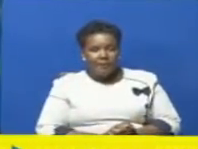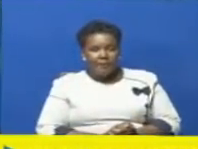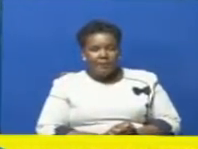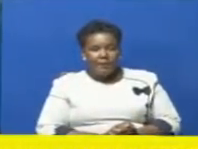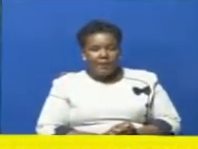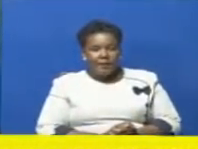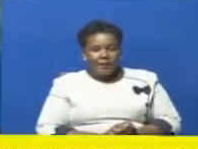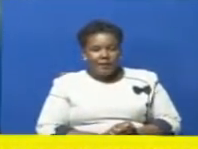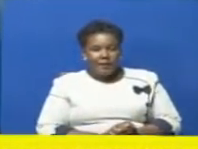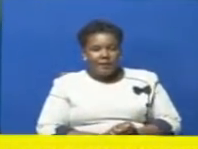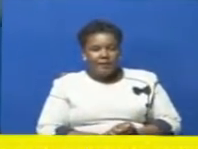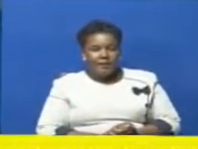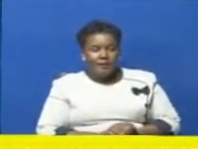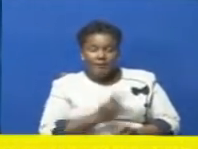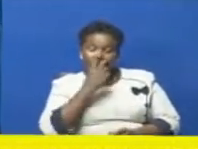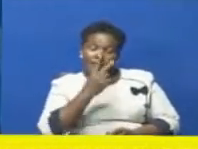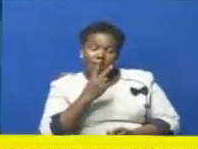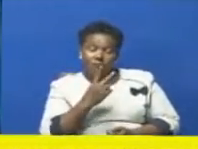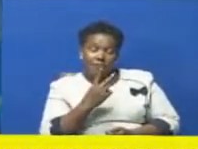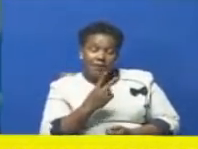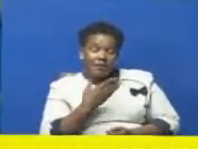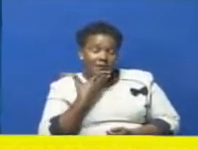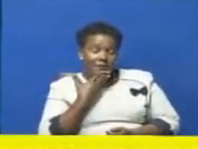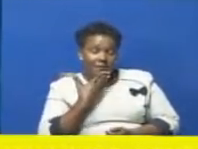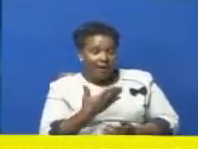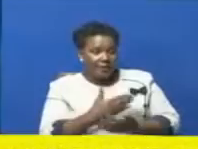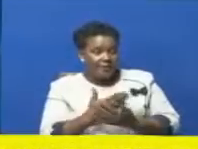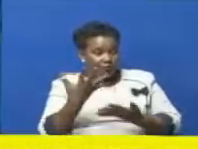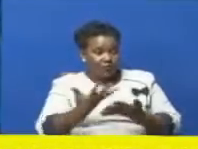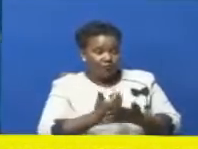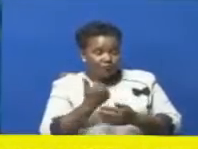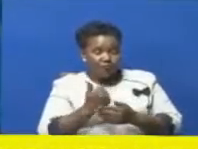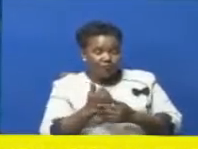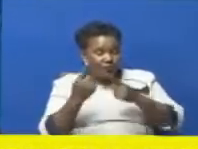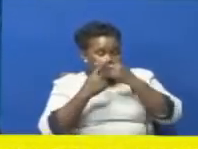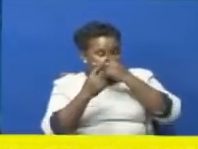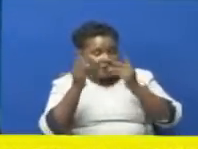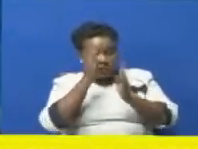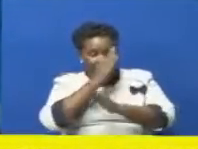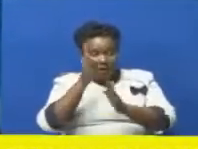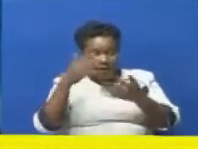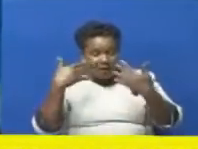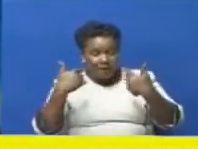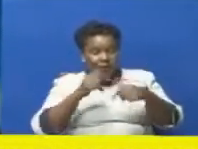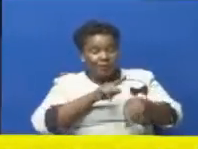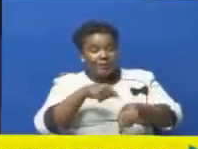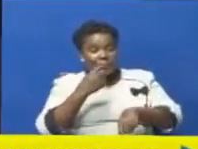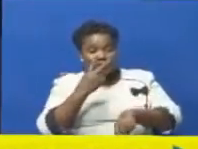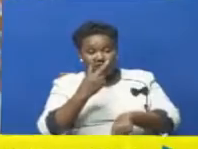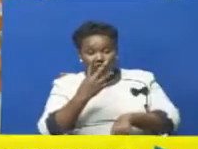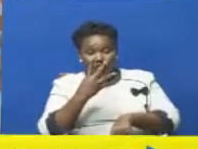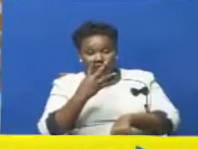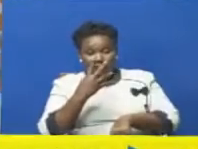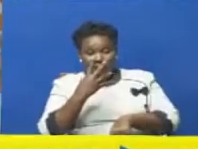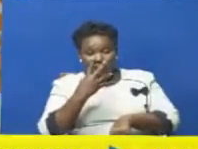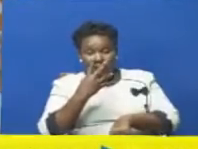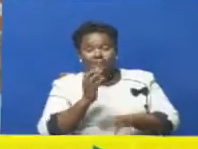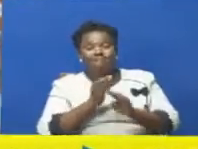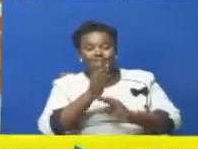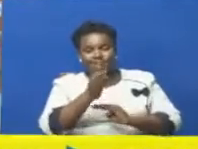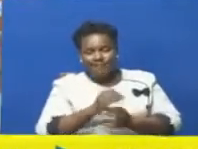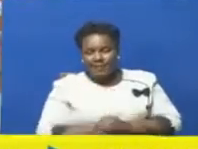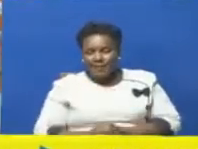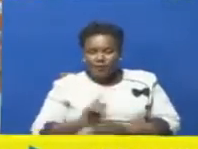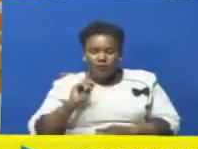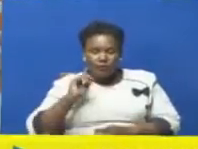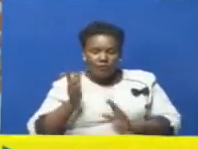mtazamaji, ufuatao ni utabiri wa hali ya hewa kwa saa 24 zijazo na uko nami teleza ngasa. Na kwa kuanzia katika mifumo ya